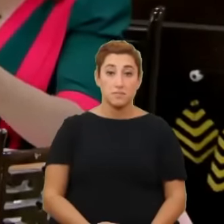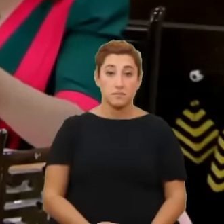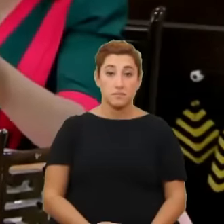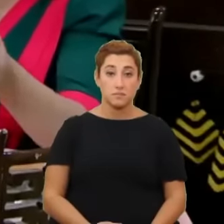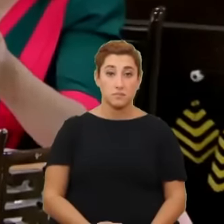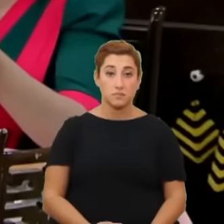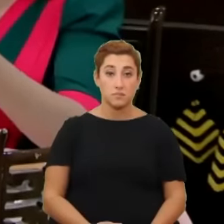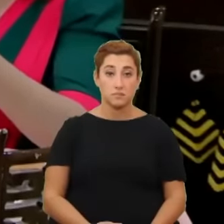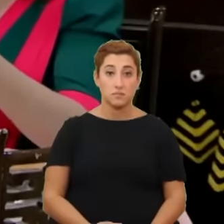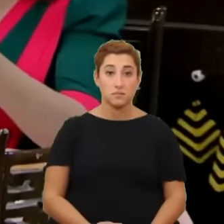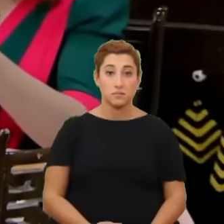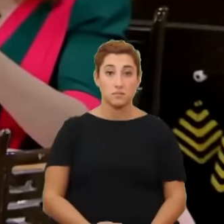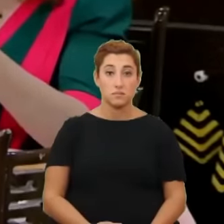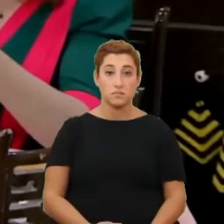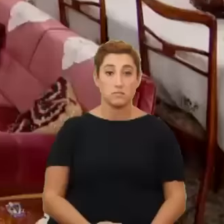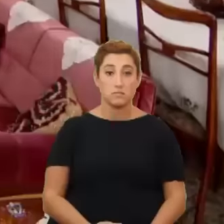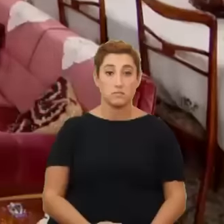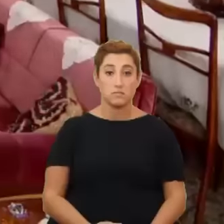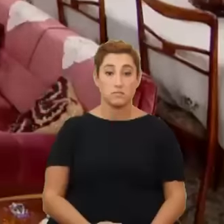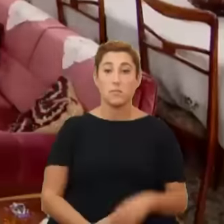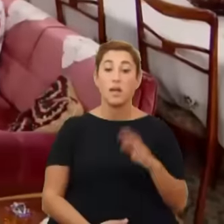Nazlı çaktırmadan Rukiye'nin cevabına gülüyor.